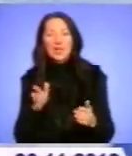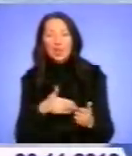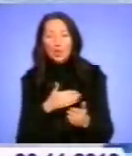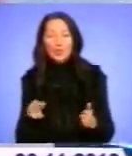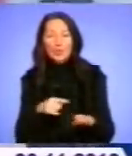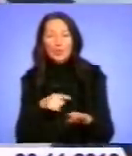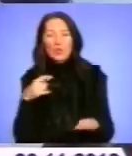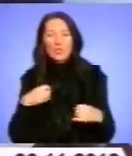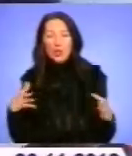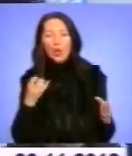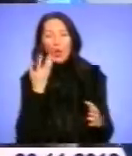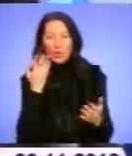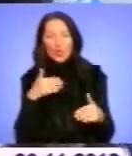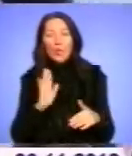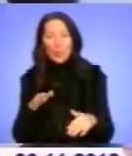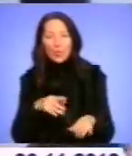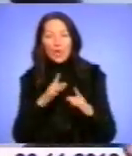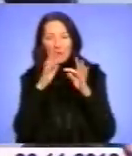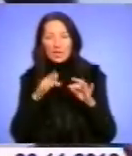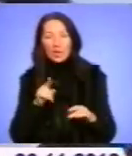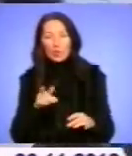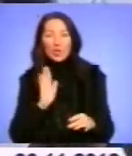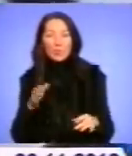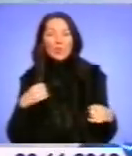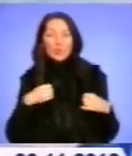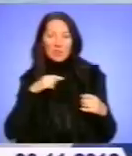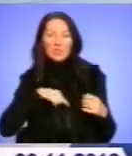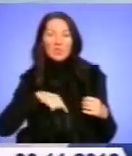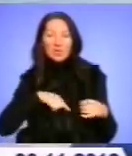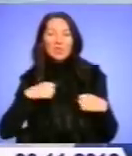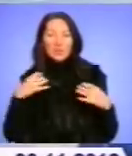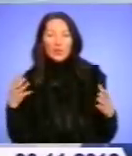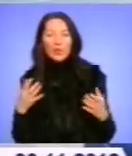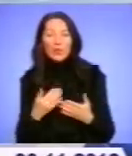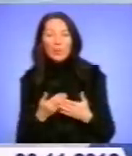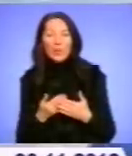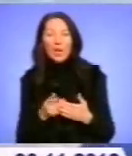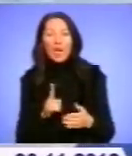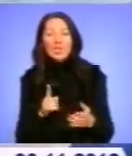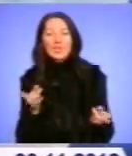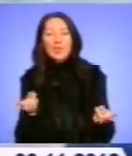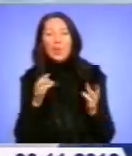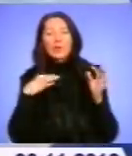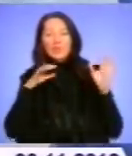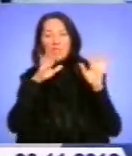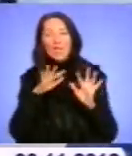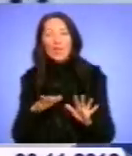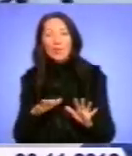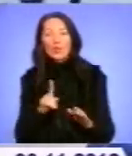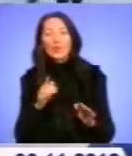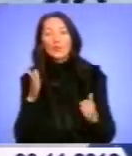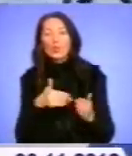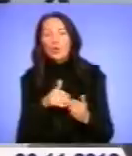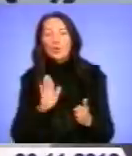якось. Тобто вже коли буде, тоді вже буде відповідно святковий настрій? Ну, в принципі, так. Ще треба снігу, там, ну, щоб зовсім